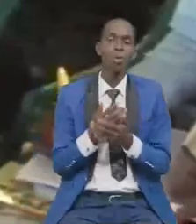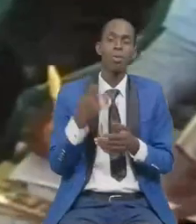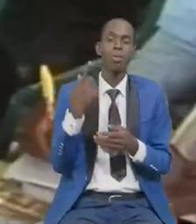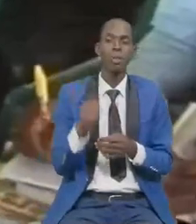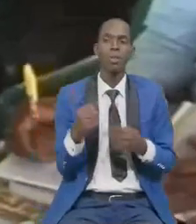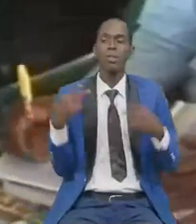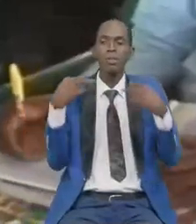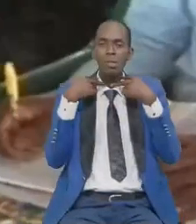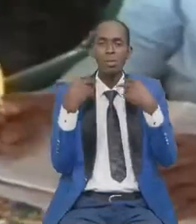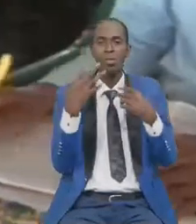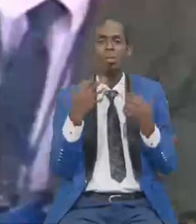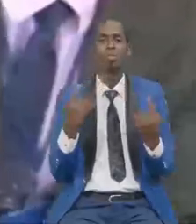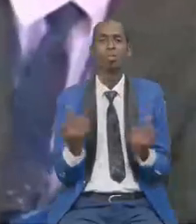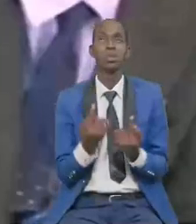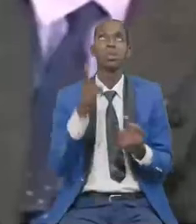péché,